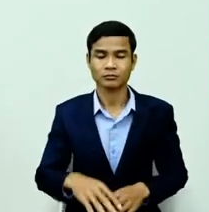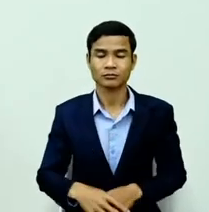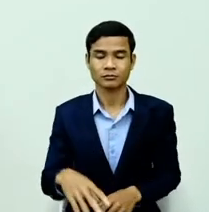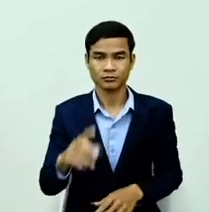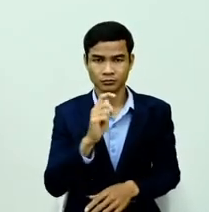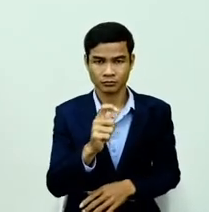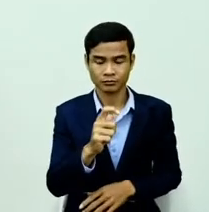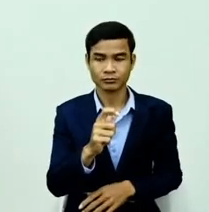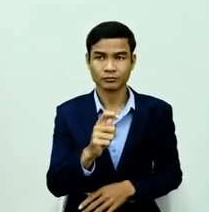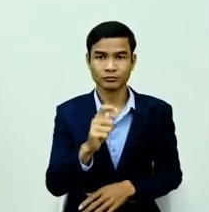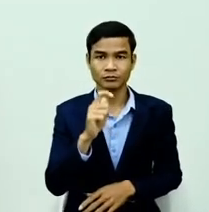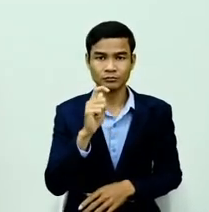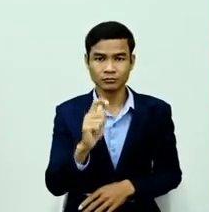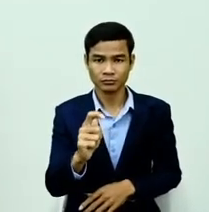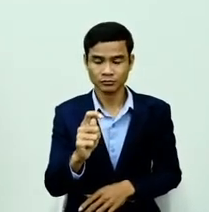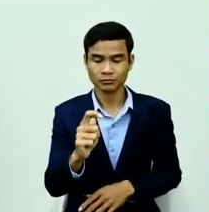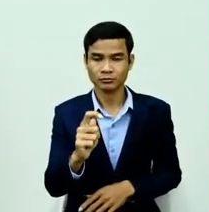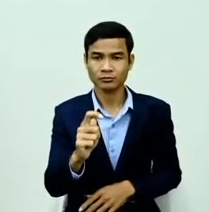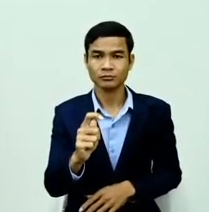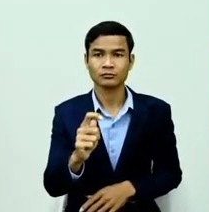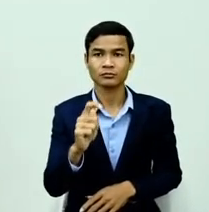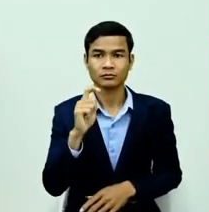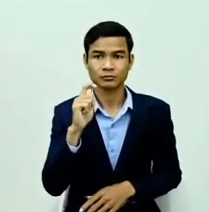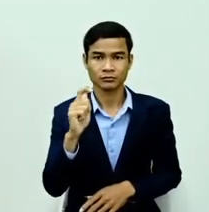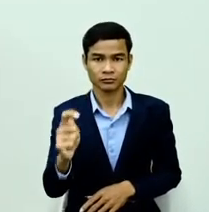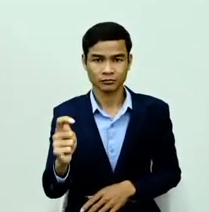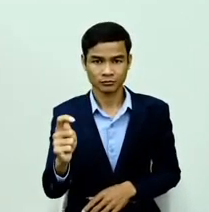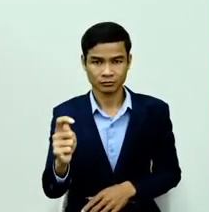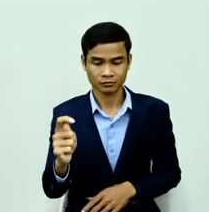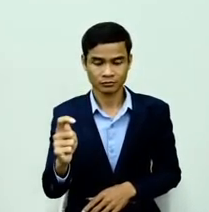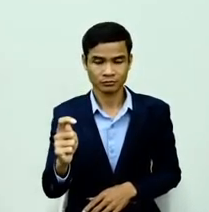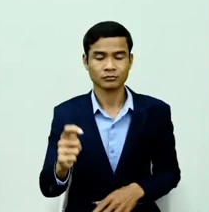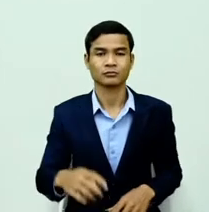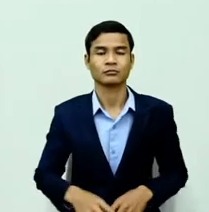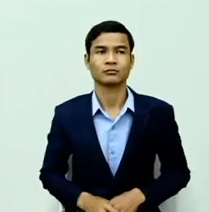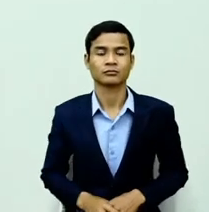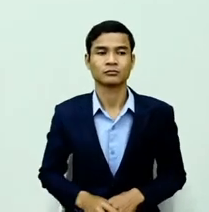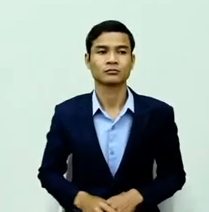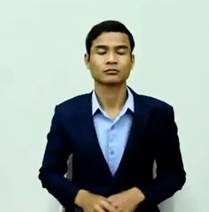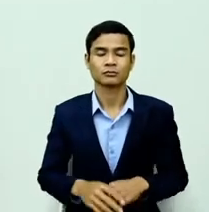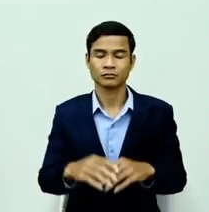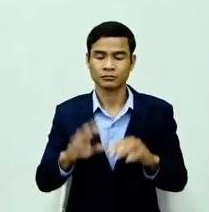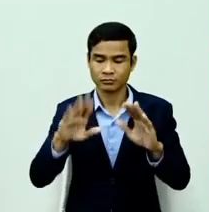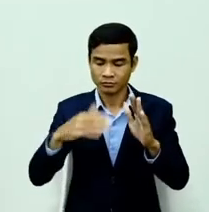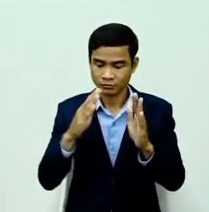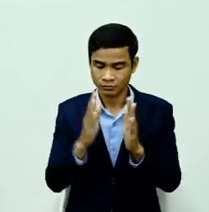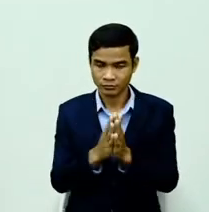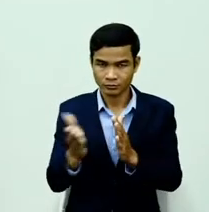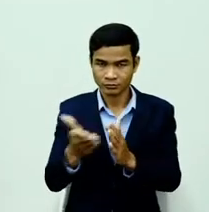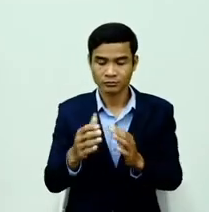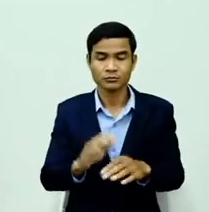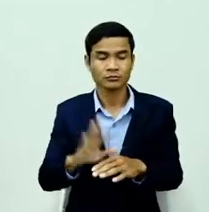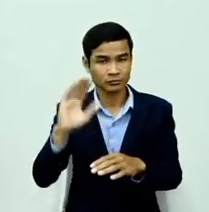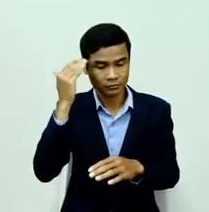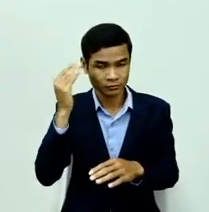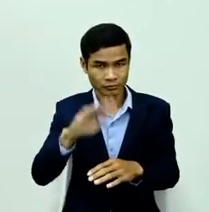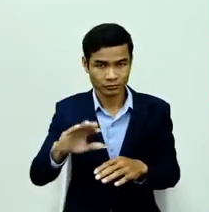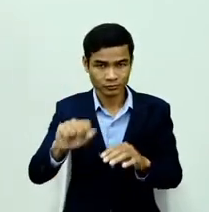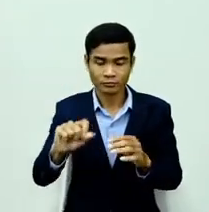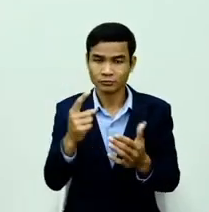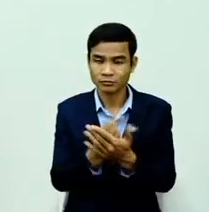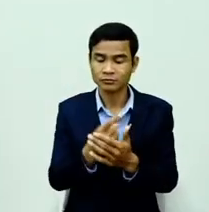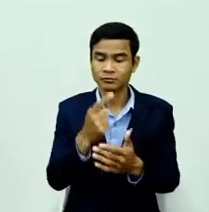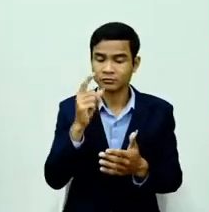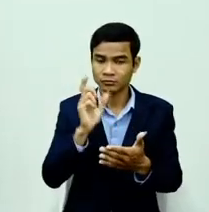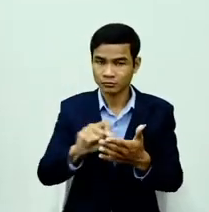ro, ro, ro. Cah, aku menten kon, sangkam tak kon prakat cek ban